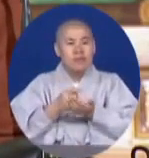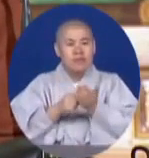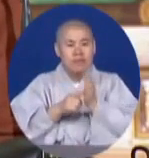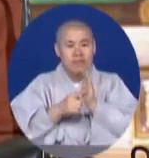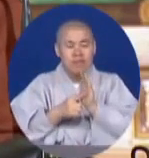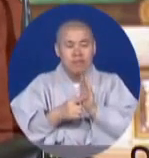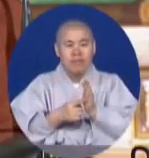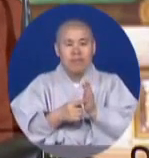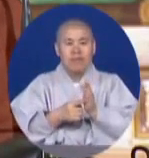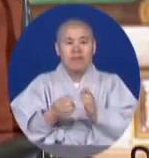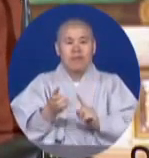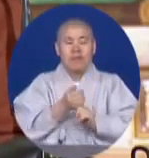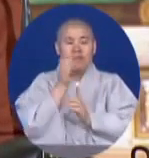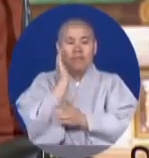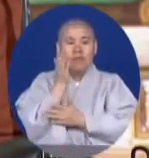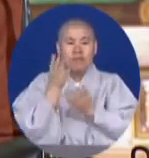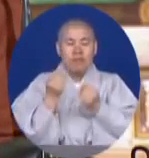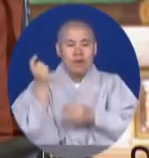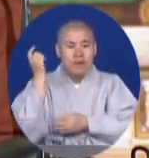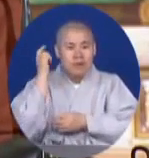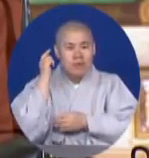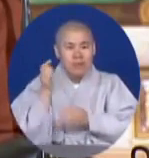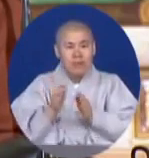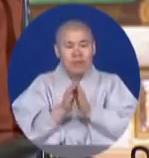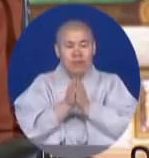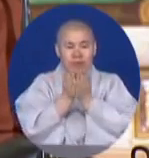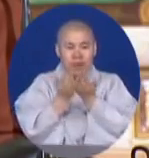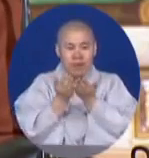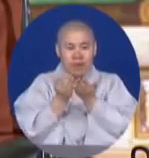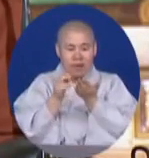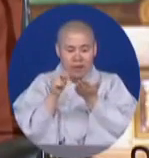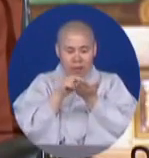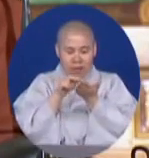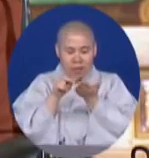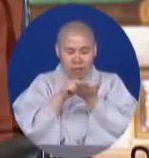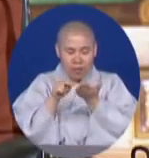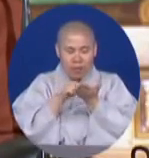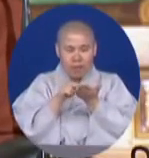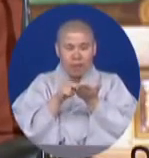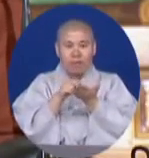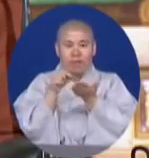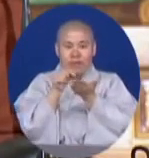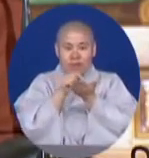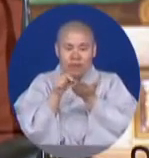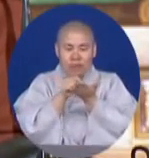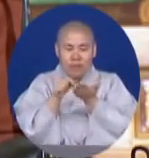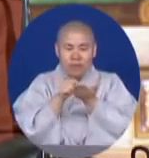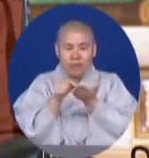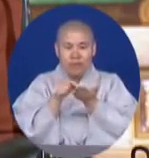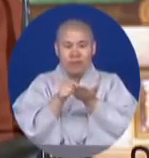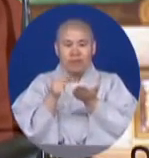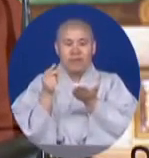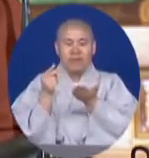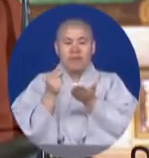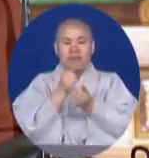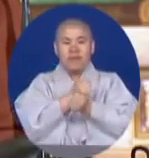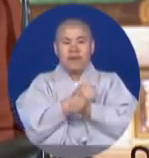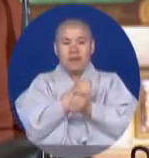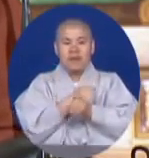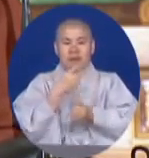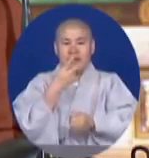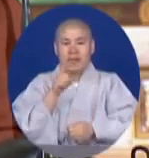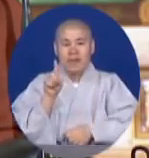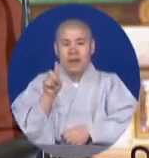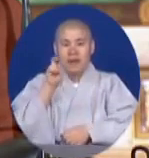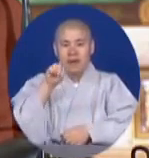법문 많이 듣고 경전 많이 보고 또 읽고 쓰고 하는 거, 이걸